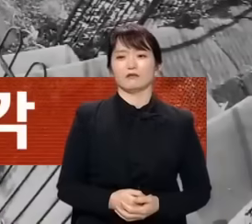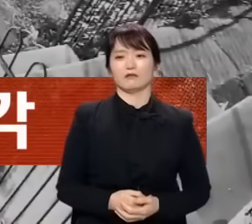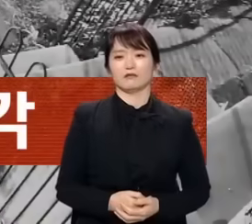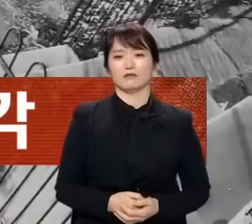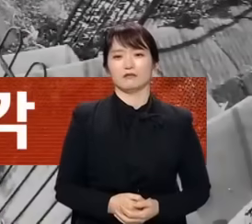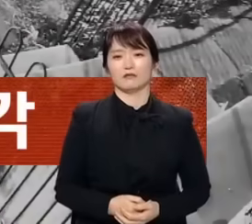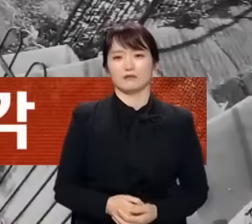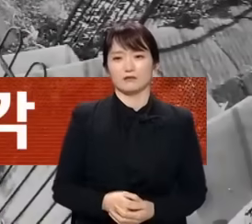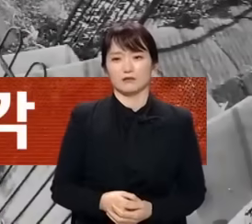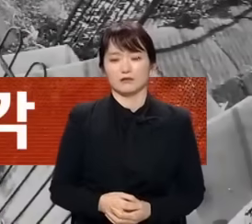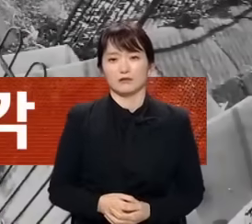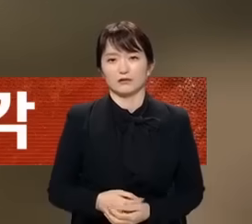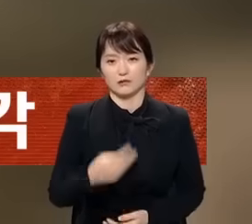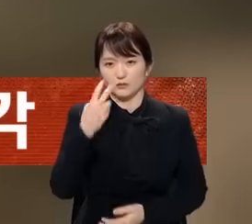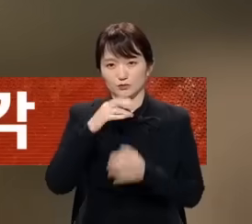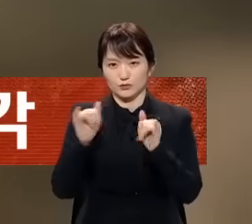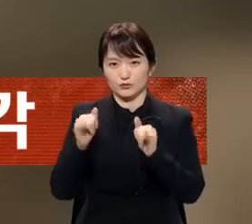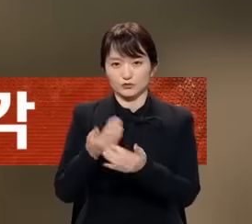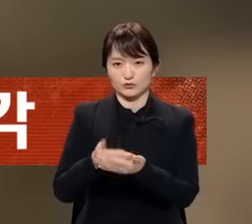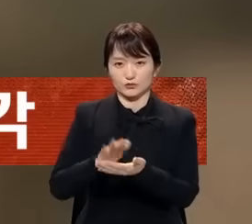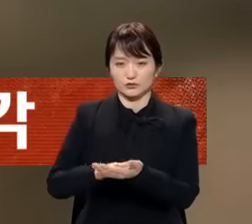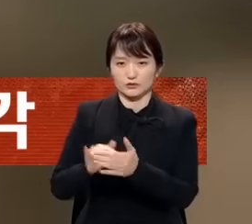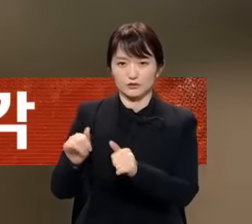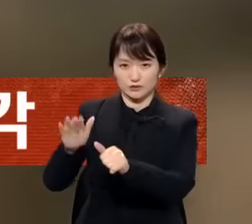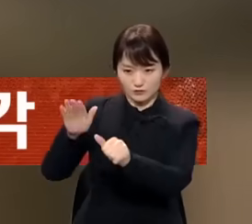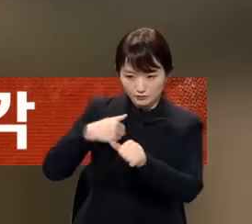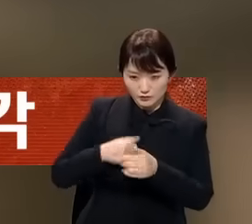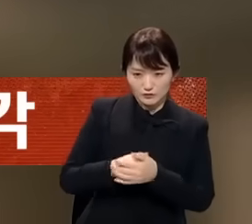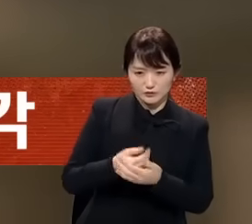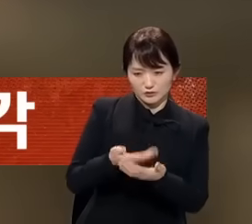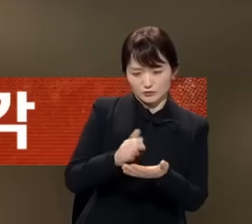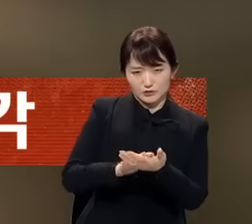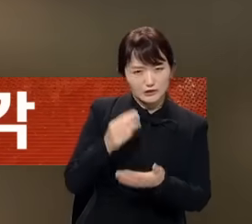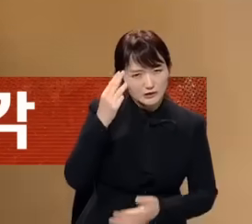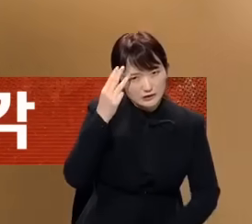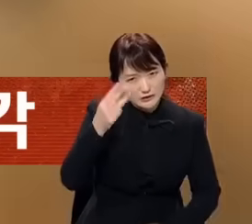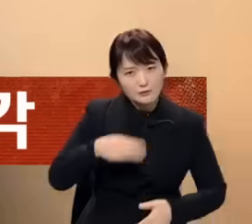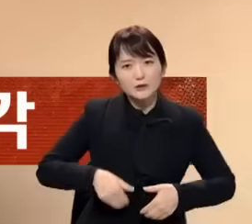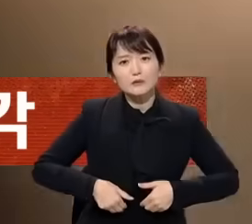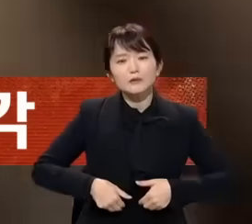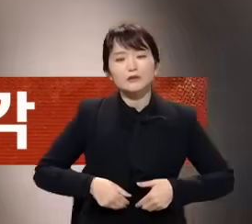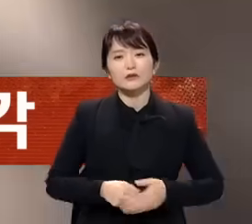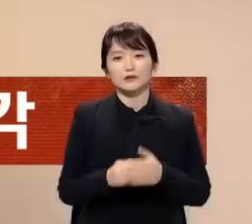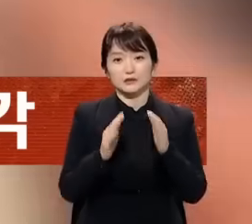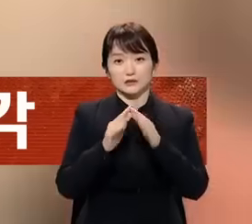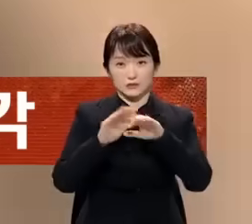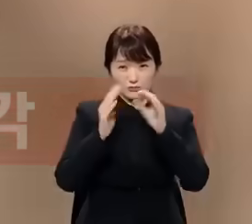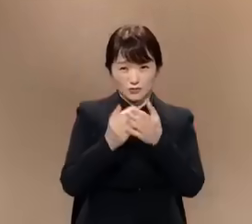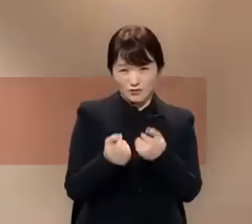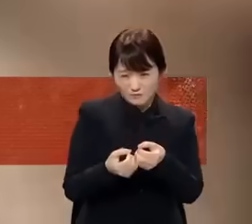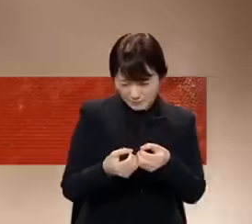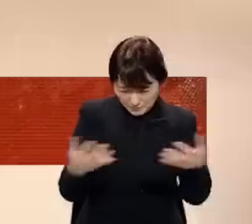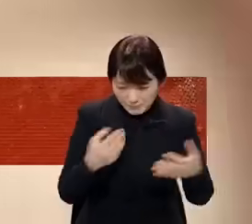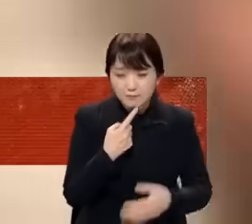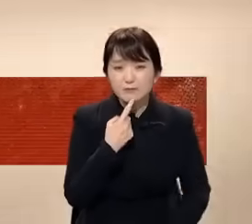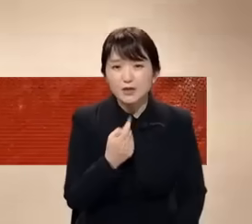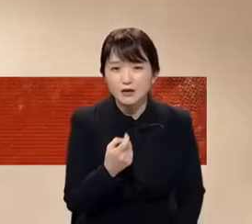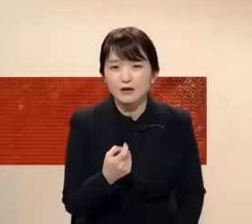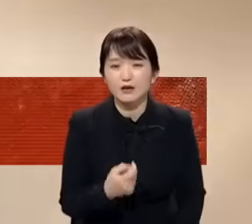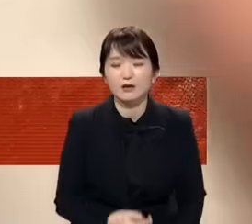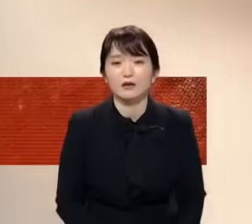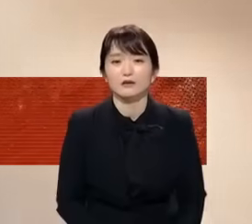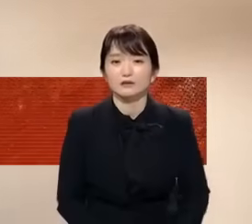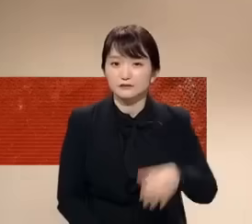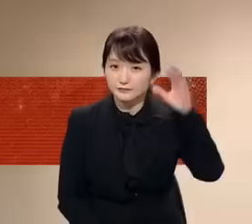네, 보호자는 곧바로 수리공을 불렀고요. 수리는 무려 3일이나 걸렸습니다. 하마터면 집 전체가 날아갈 뻔한 세상에. 그런 상황이었다고